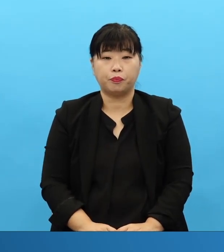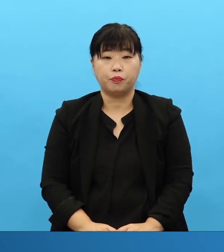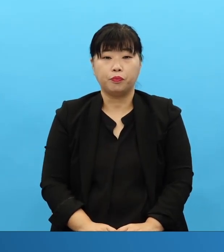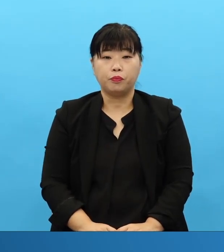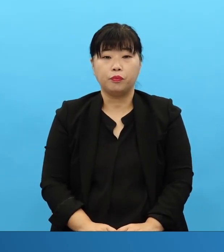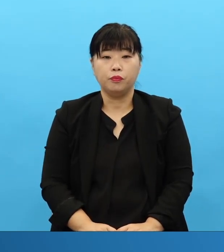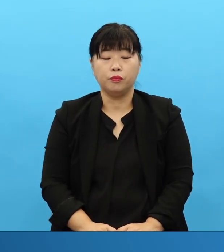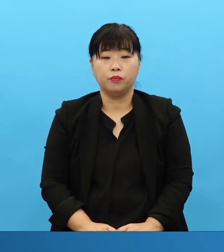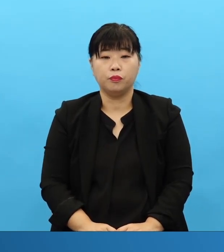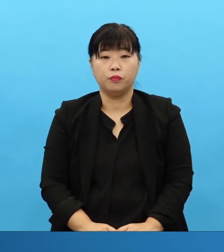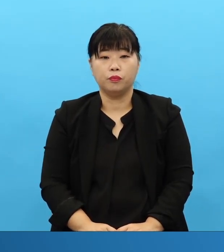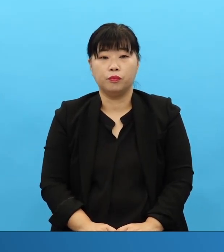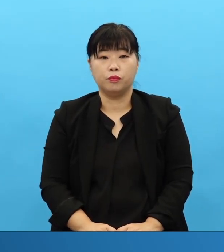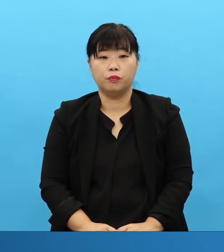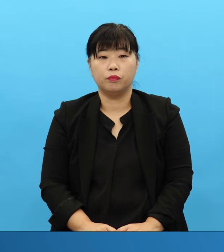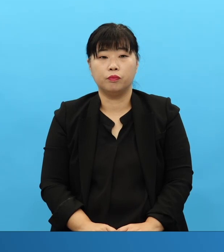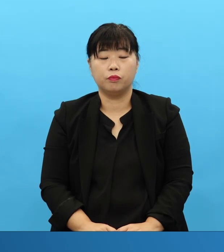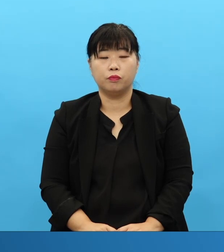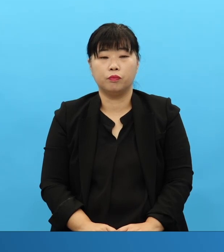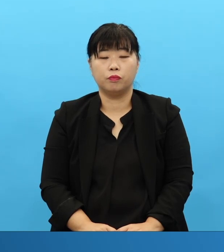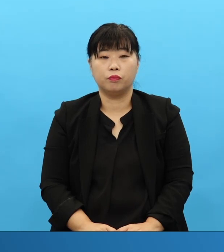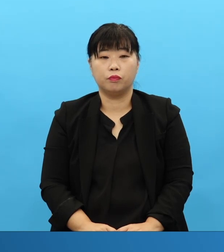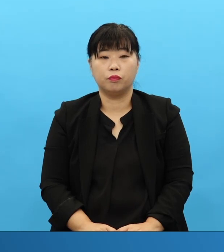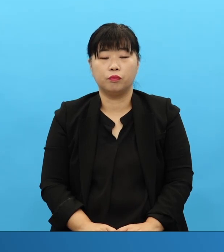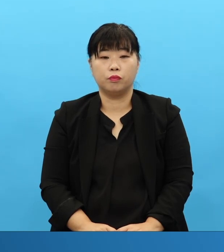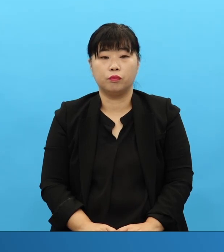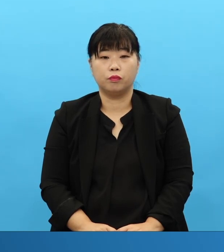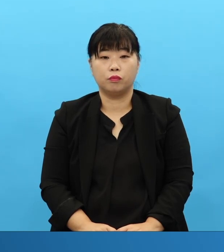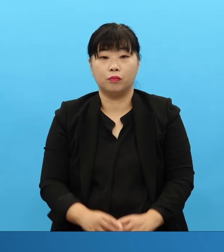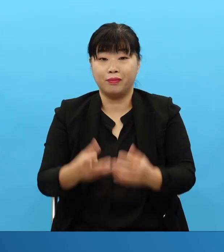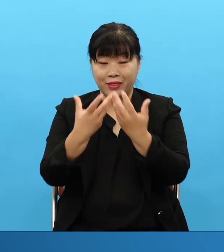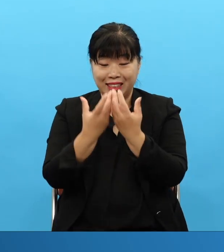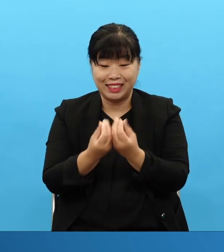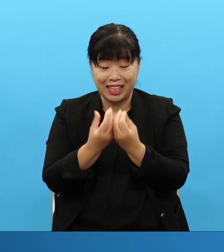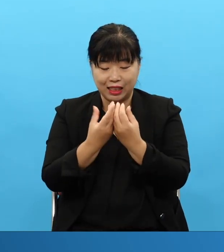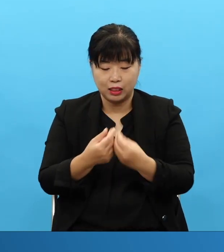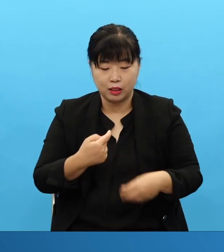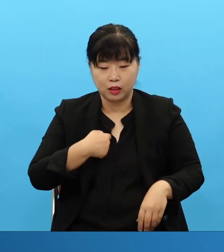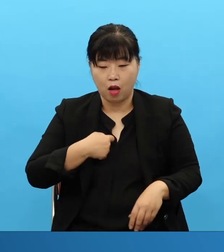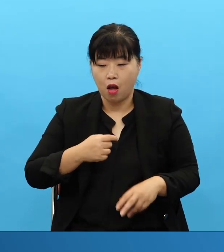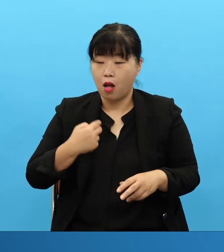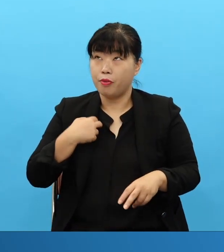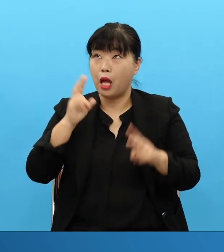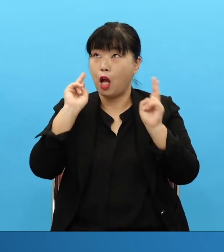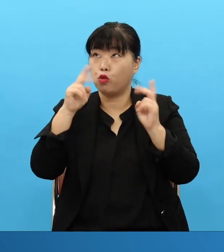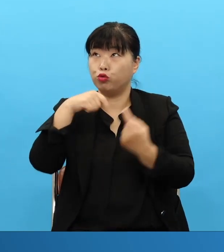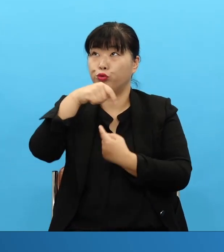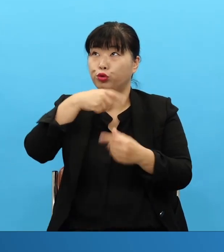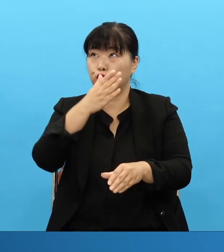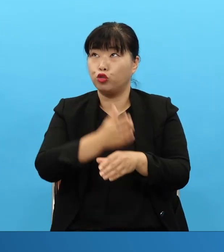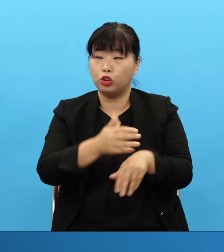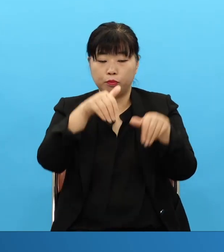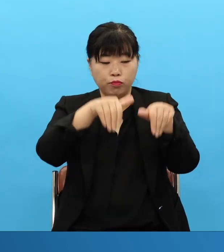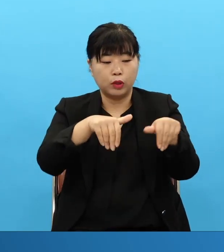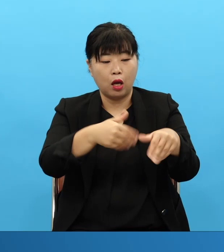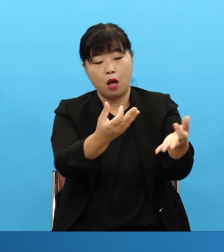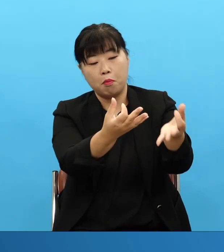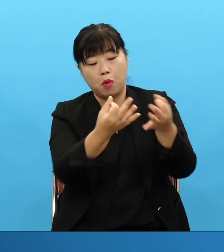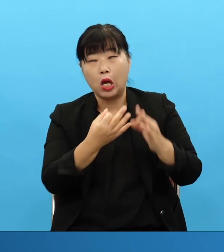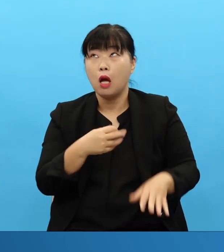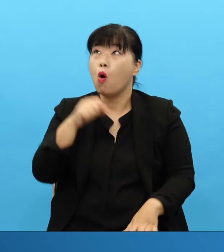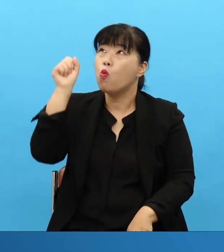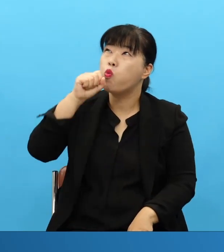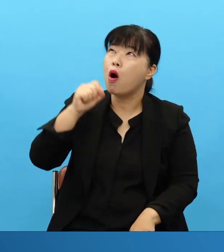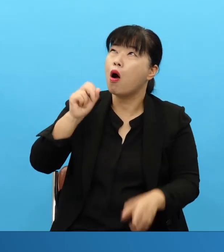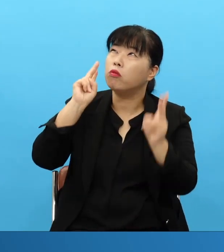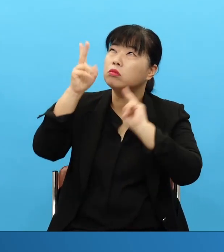그래서 이 직원들이 여러분을 쳐다보고 하나님을 알아야 돼요. And so your workers must look at you and realize